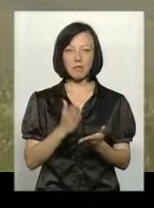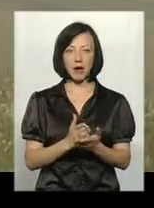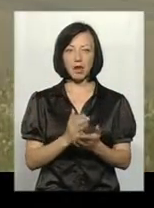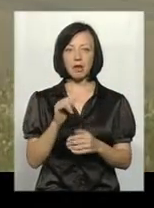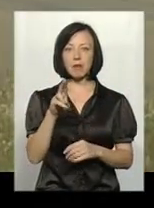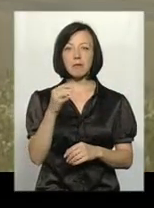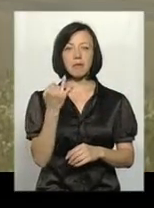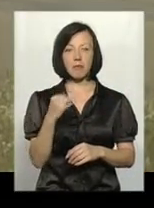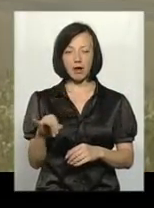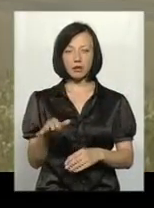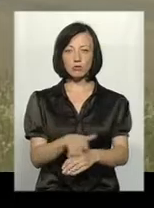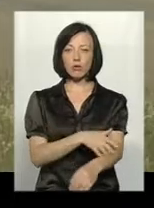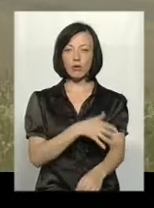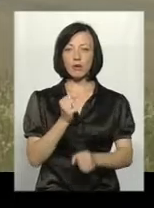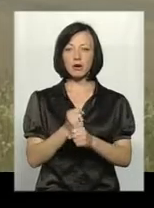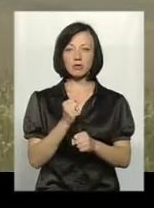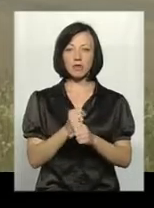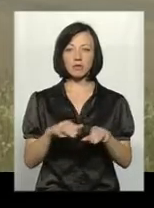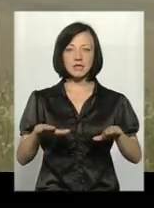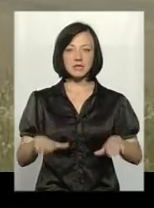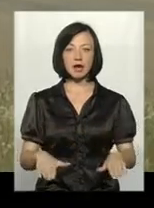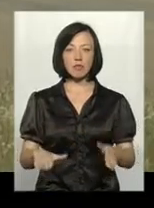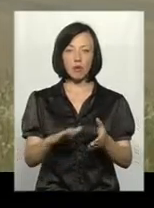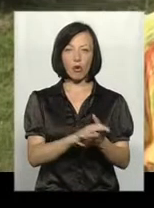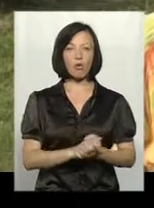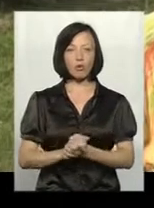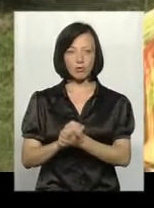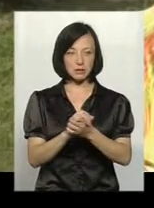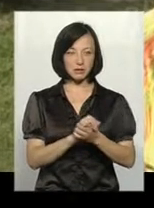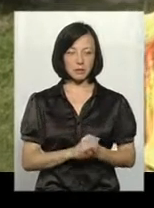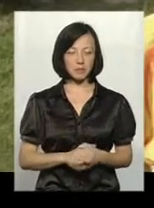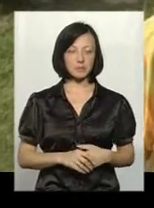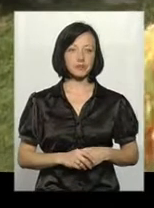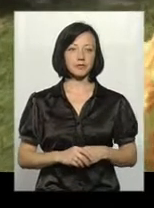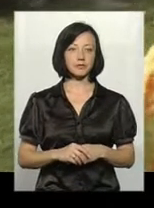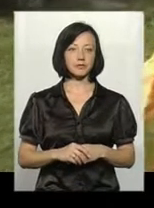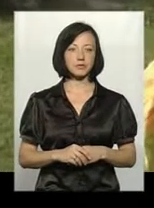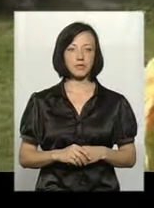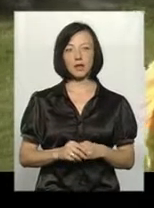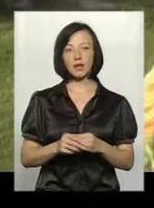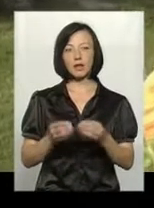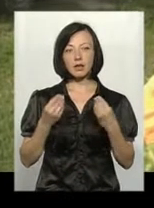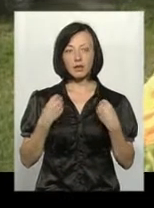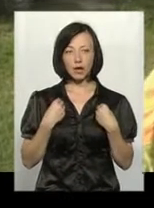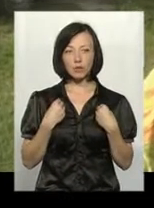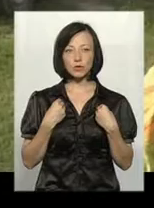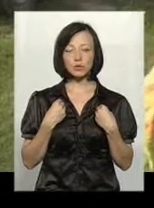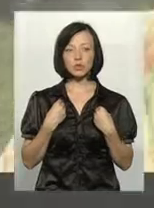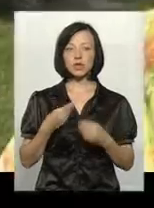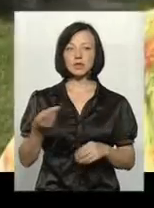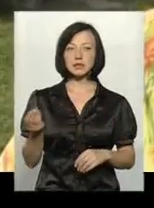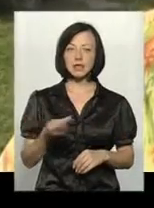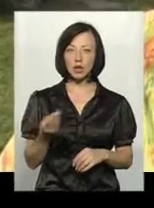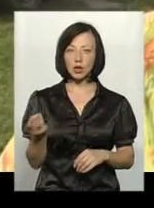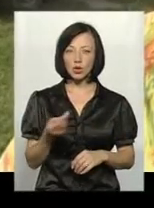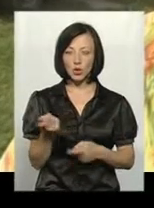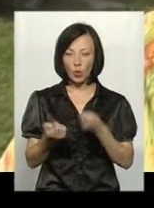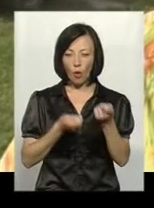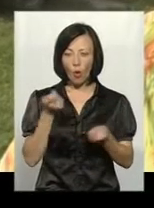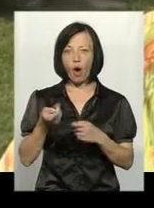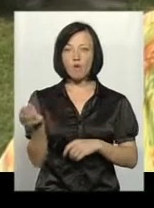пай, адже тривалий час працювала в місцевому радгоспі. Дають зерно, муку, цукор. Якби не було